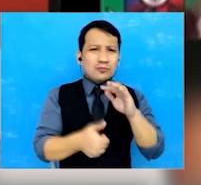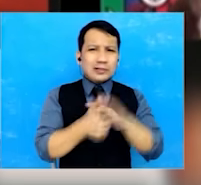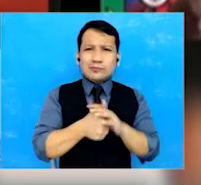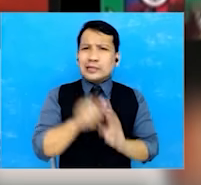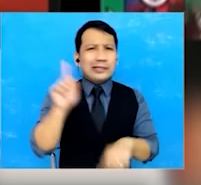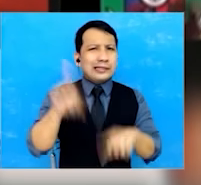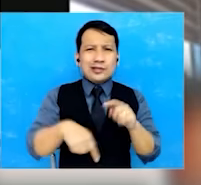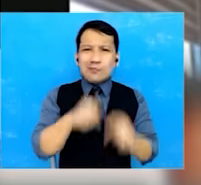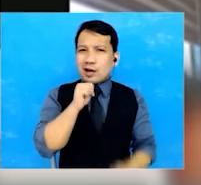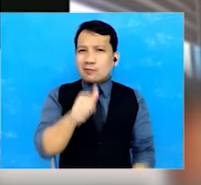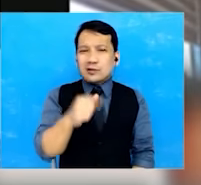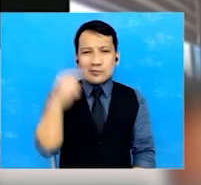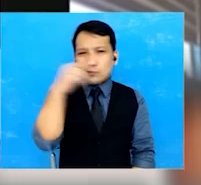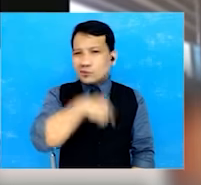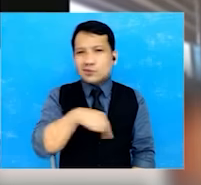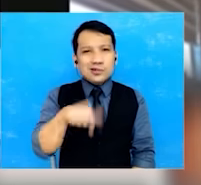dito.